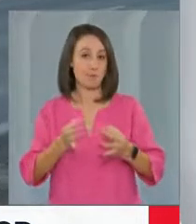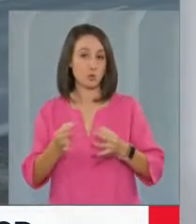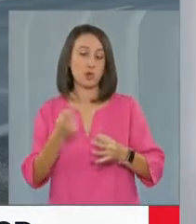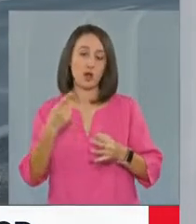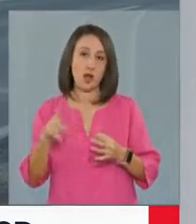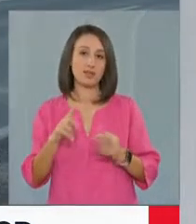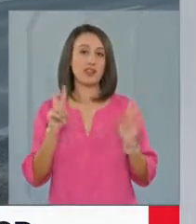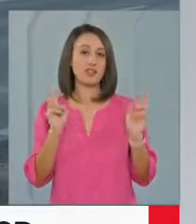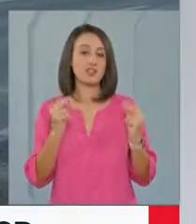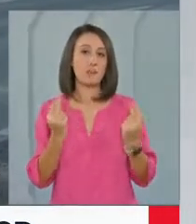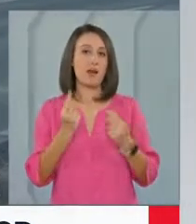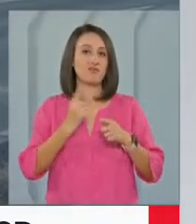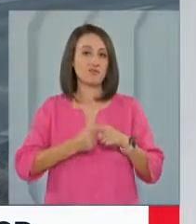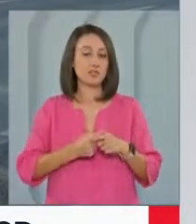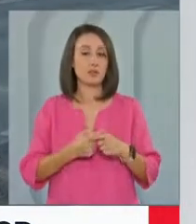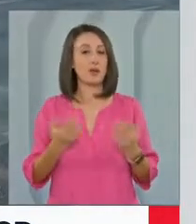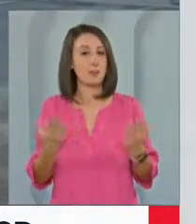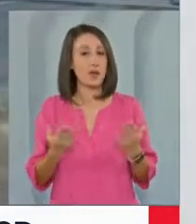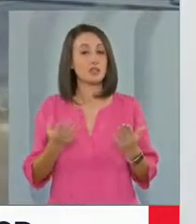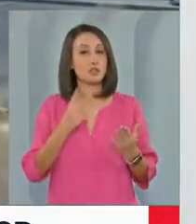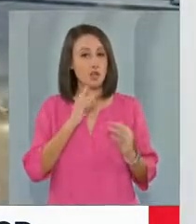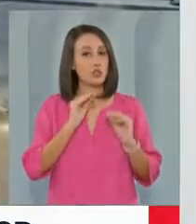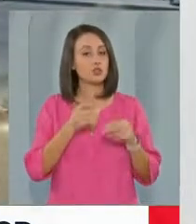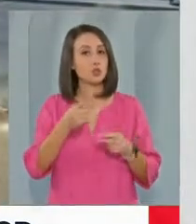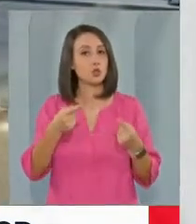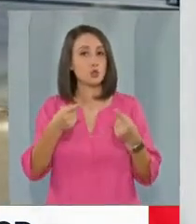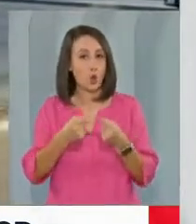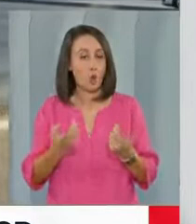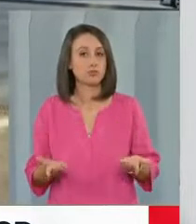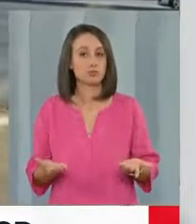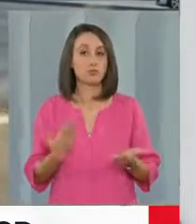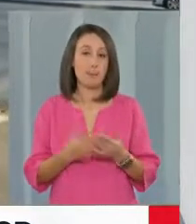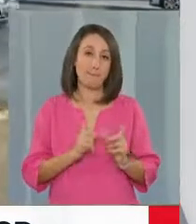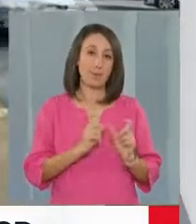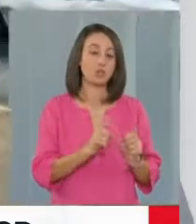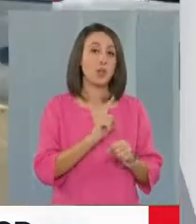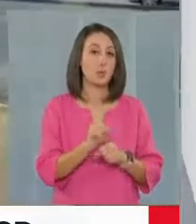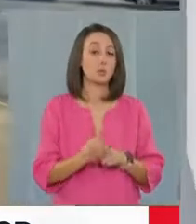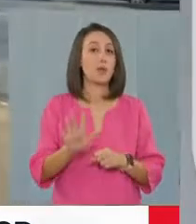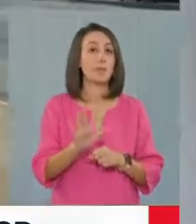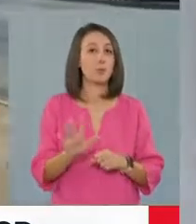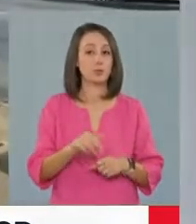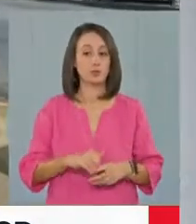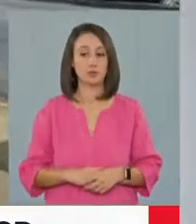alte definiții mai exacte prin care își atinge acest scop legitim de a proteja bunurile publice.